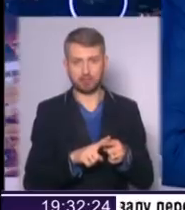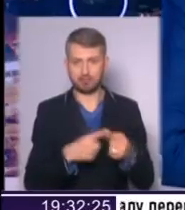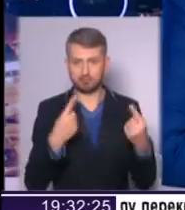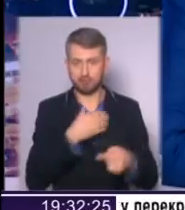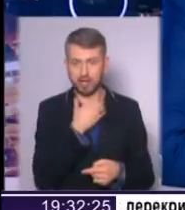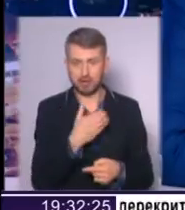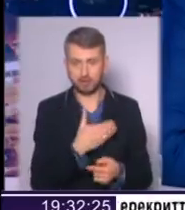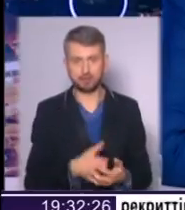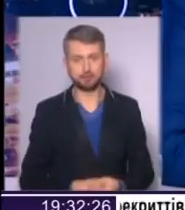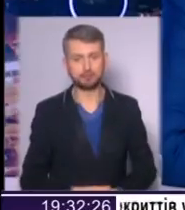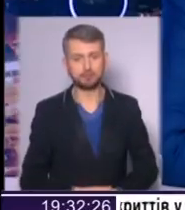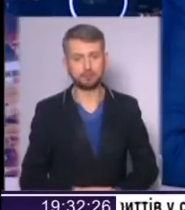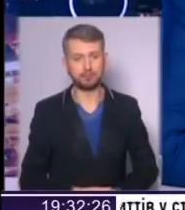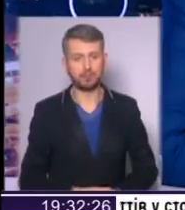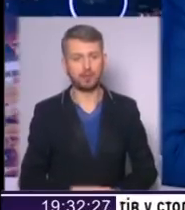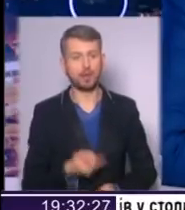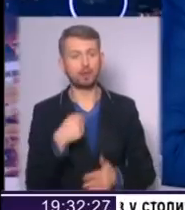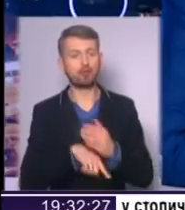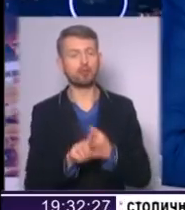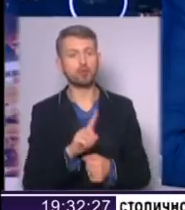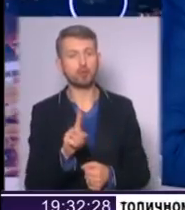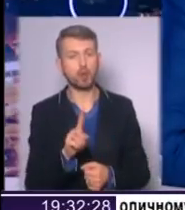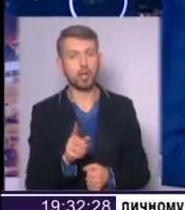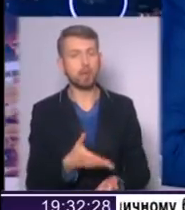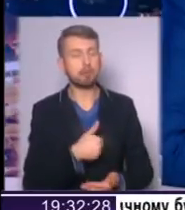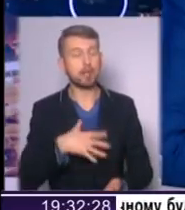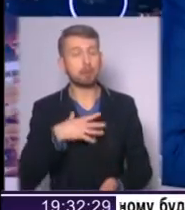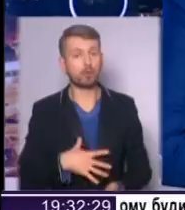яку Україна зараз потрапила. Тому що ми